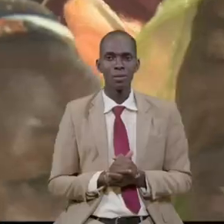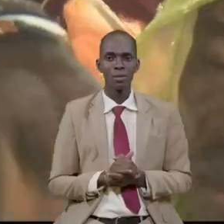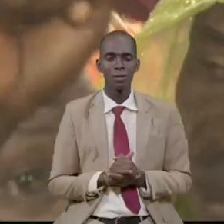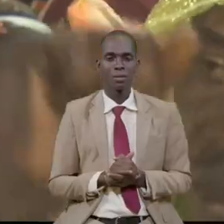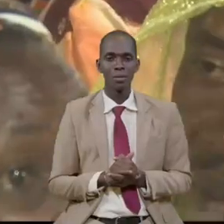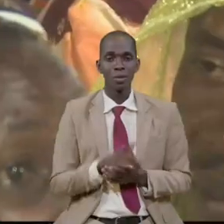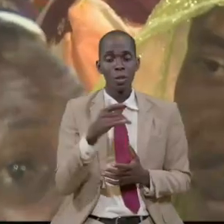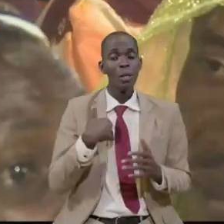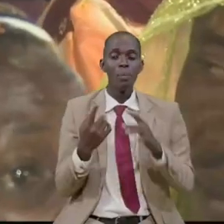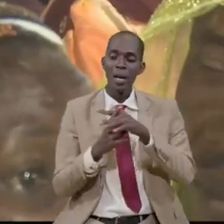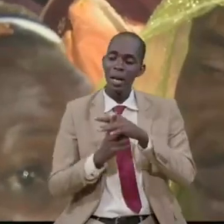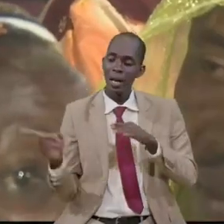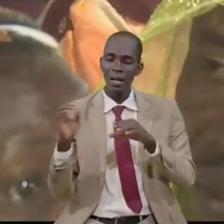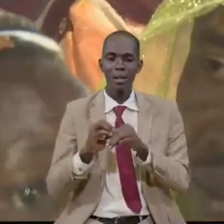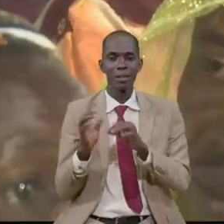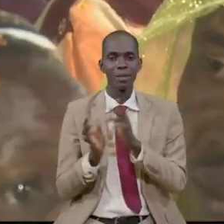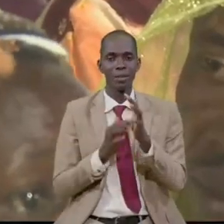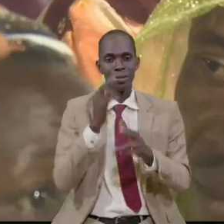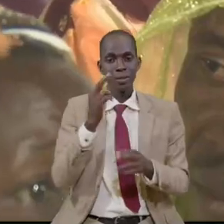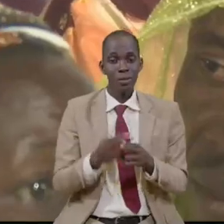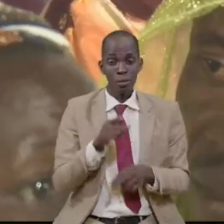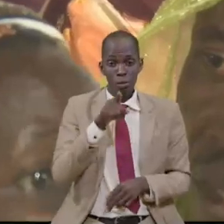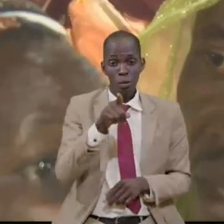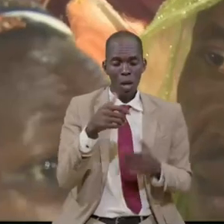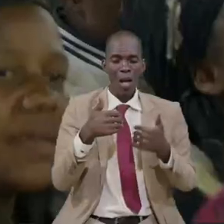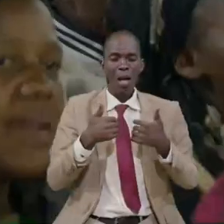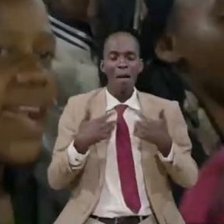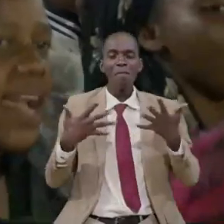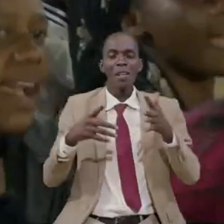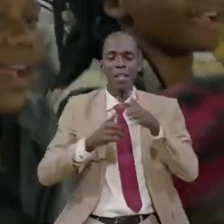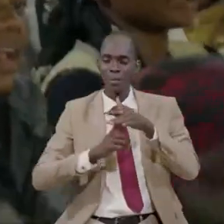Vous avez échappé, vous avez échappé.